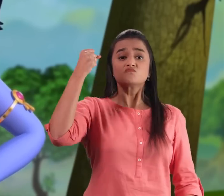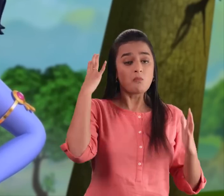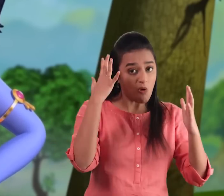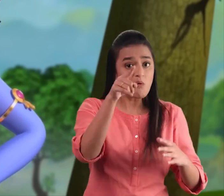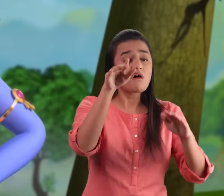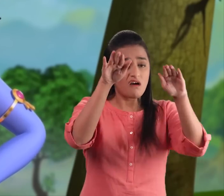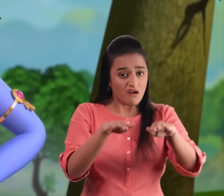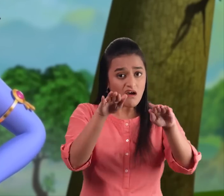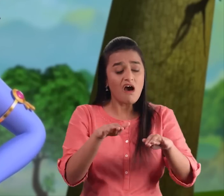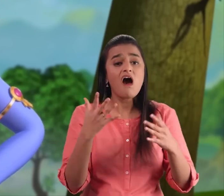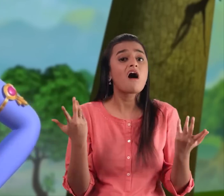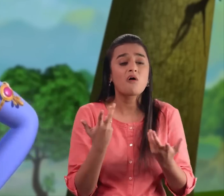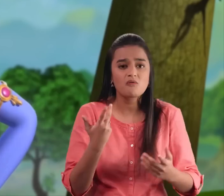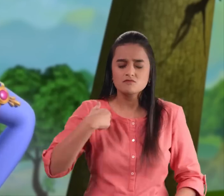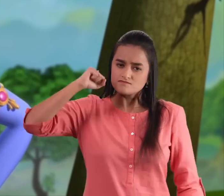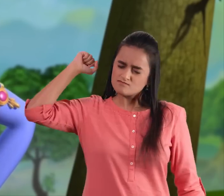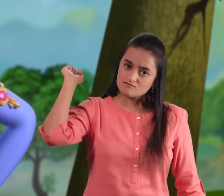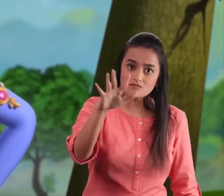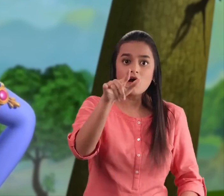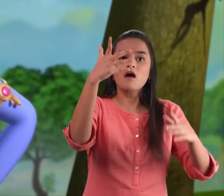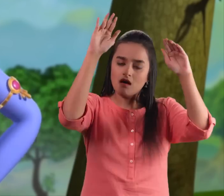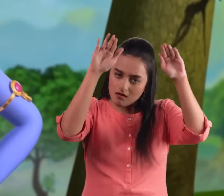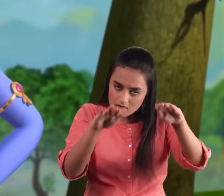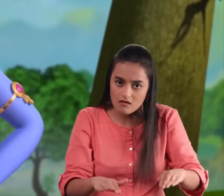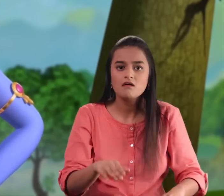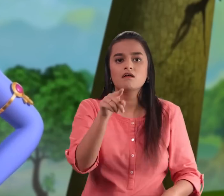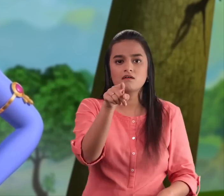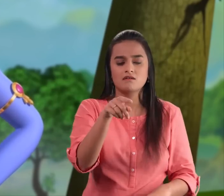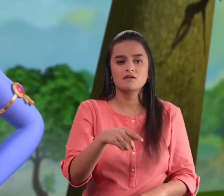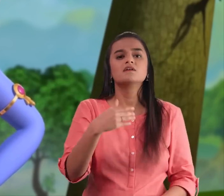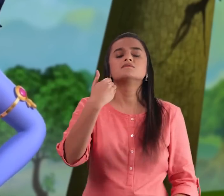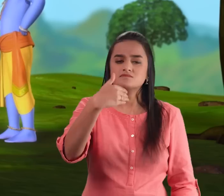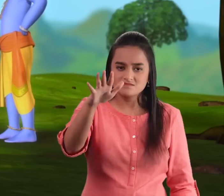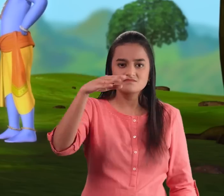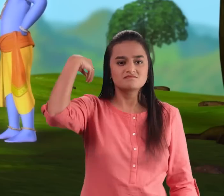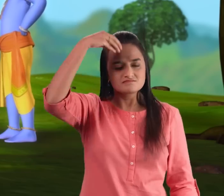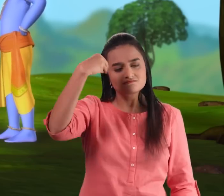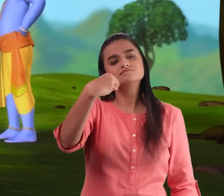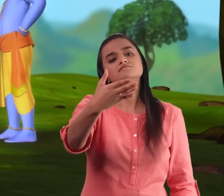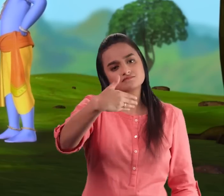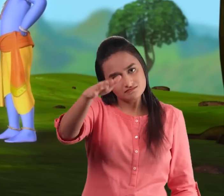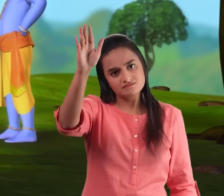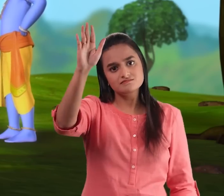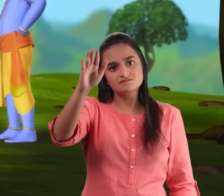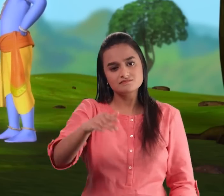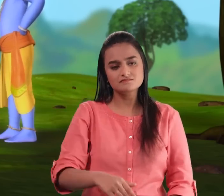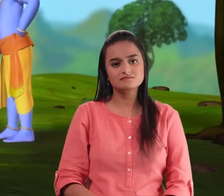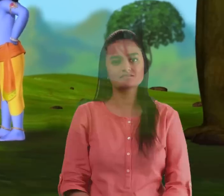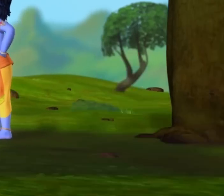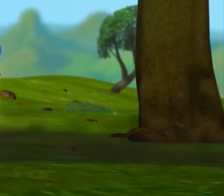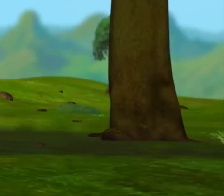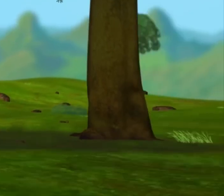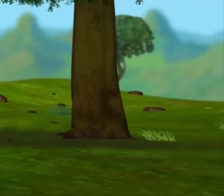का बहुत अभिमान हो गया था और ऐसा मैंने इसलिए किया ताकि आपका अभिमान तोड़ सकूं। जाइए, मैं आपको क्षमा करता